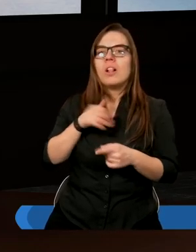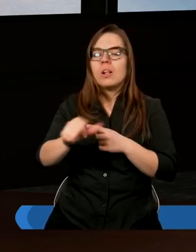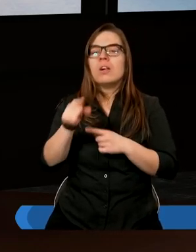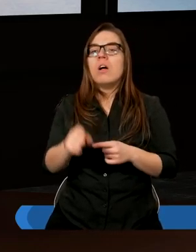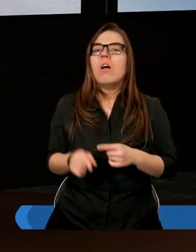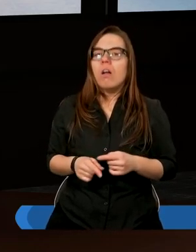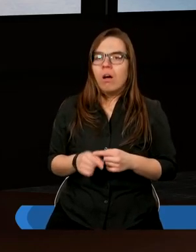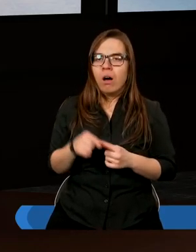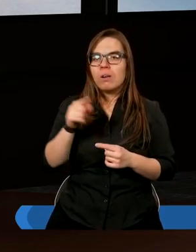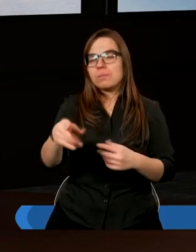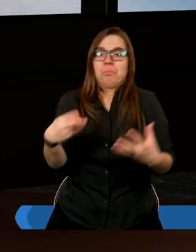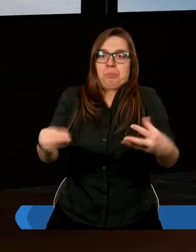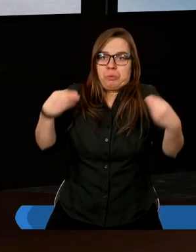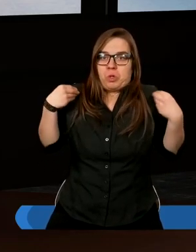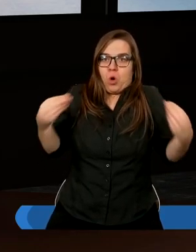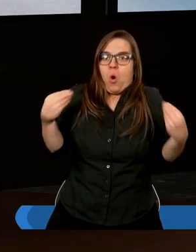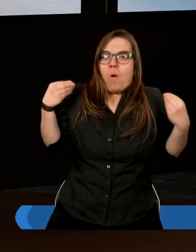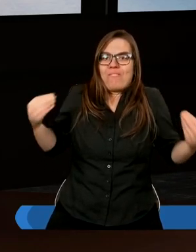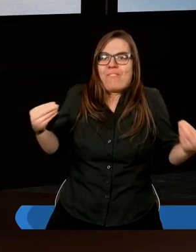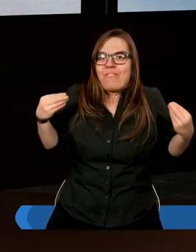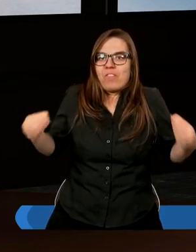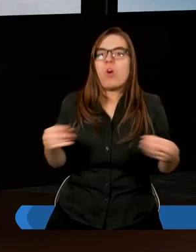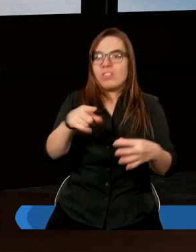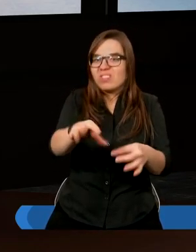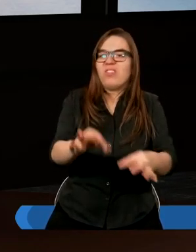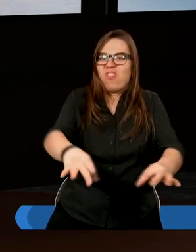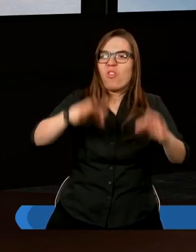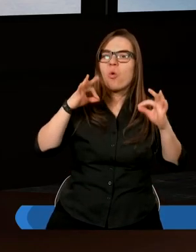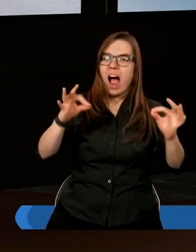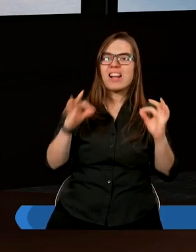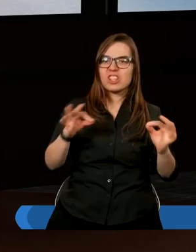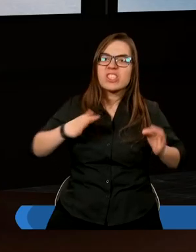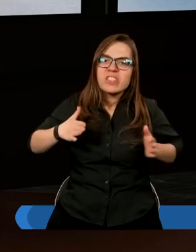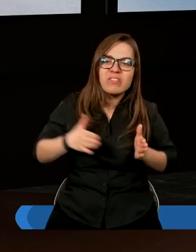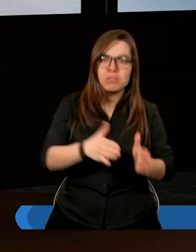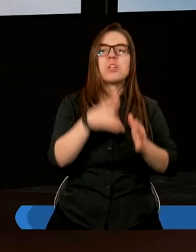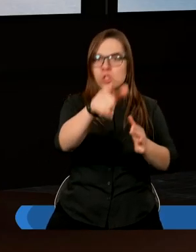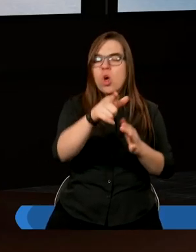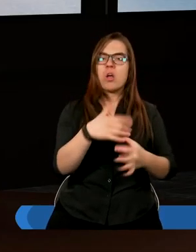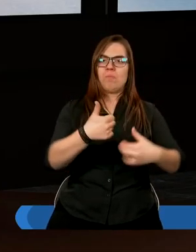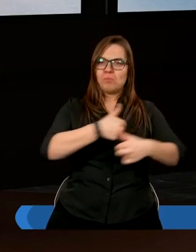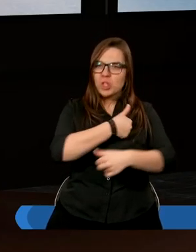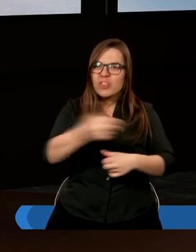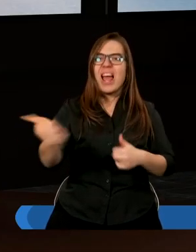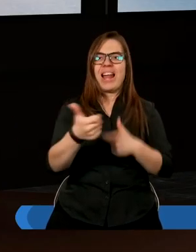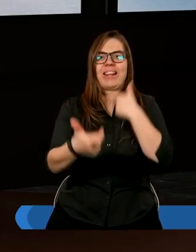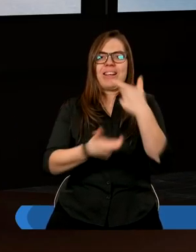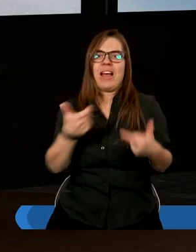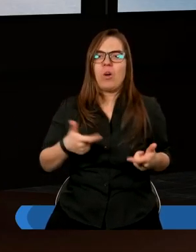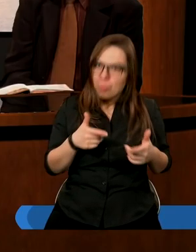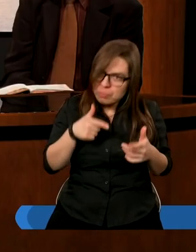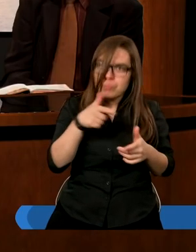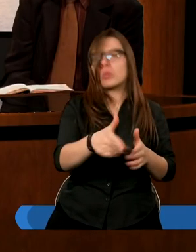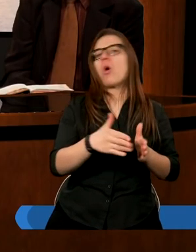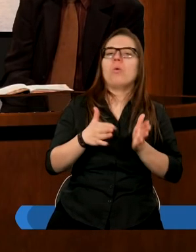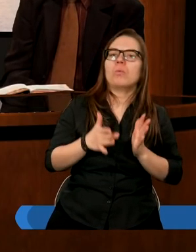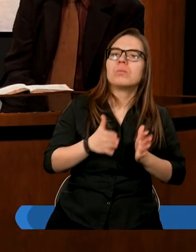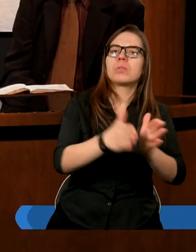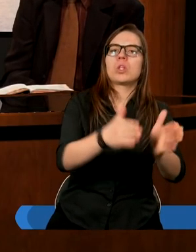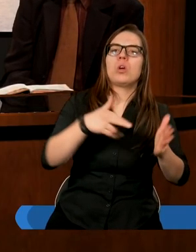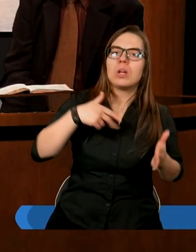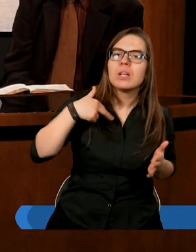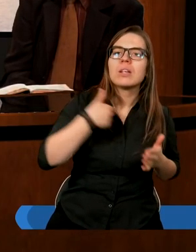komfort to jest właściwa droga. Dobrze robisz i tą drogą idź. Tak